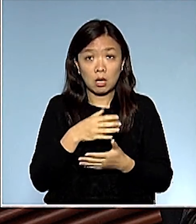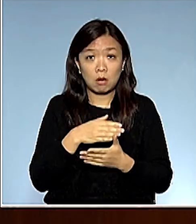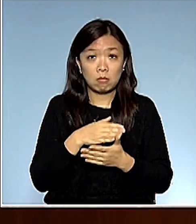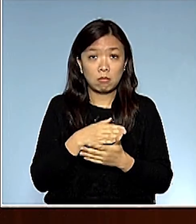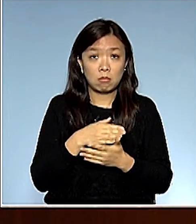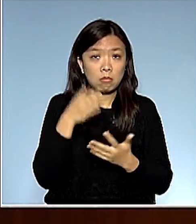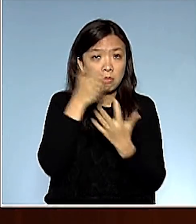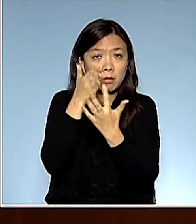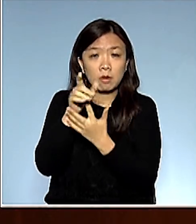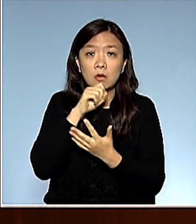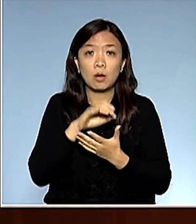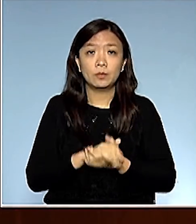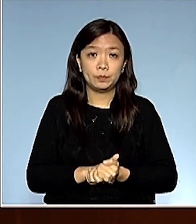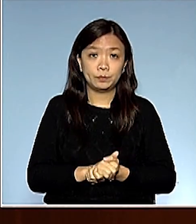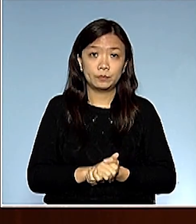低。